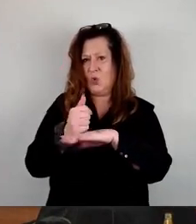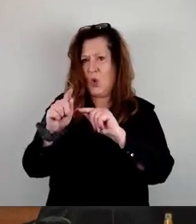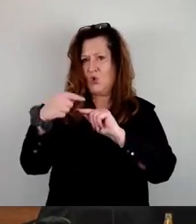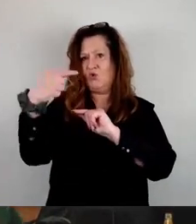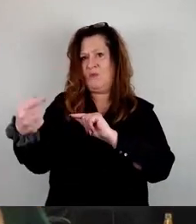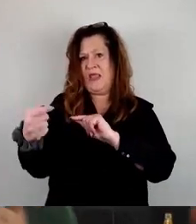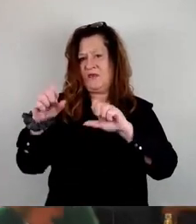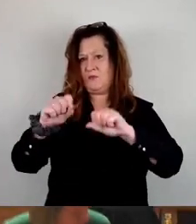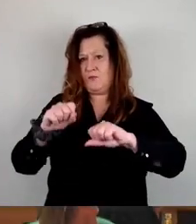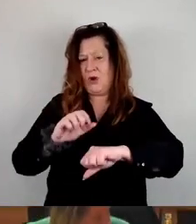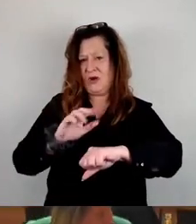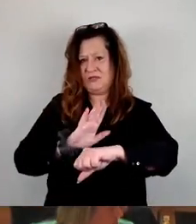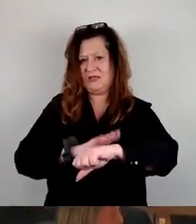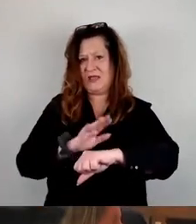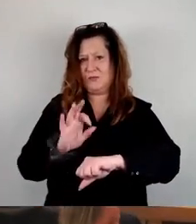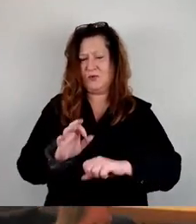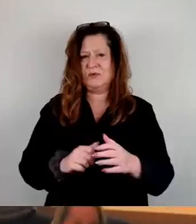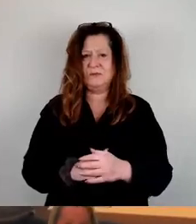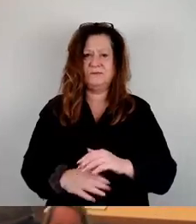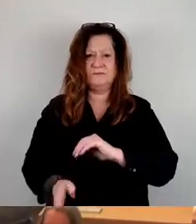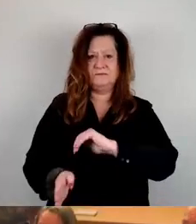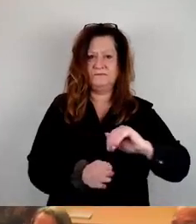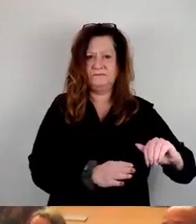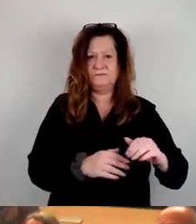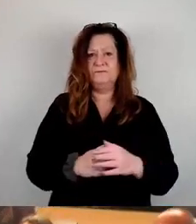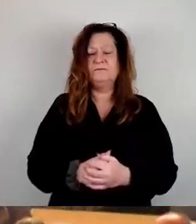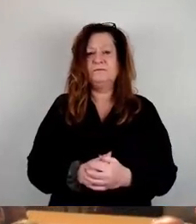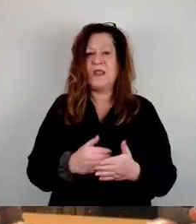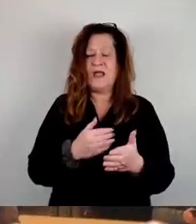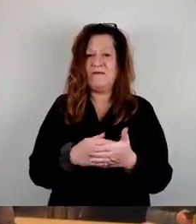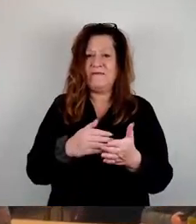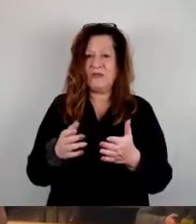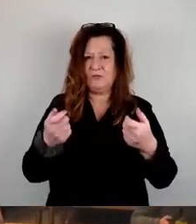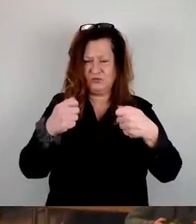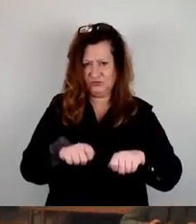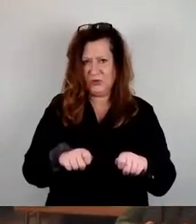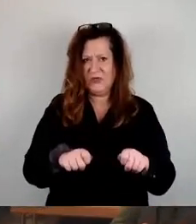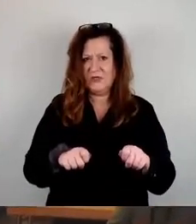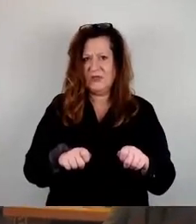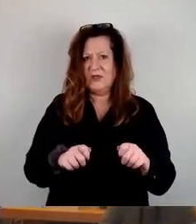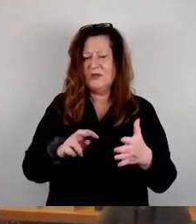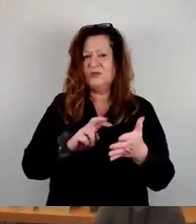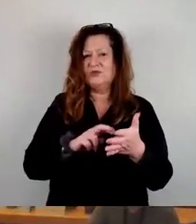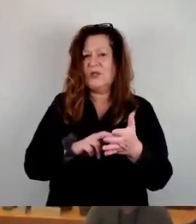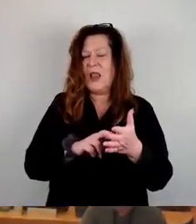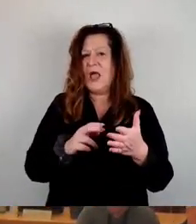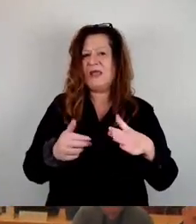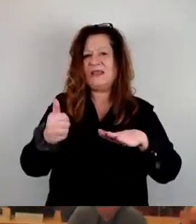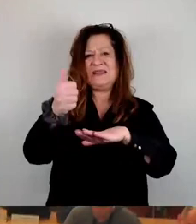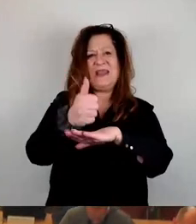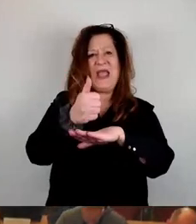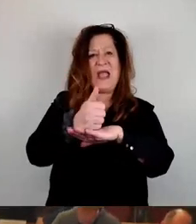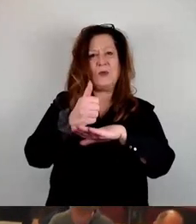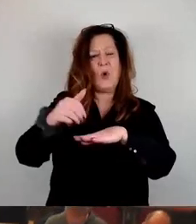Und dann ist ein weiterer Beschluss gefasst worden am 16.11. Besetzung der Stelle Direktor im Bereich Oberbürgermeister